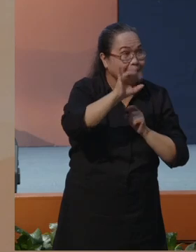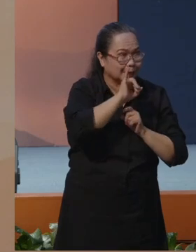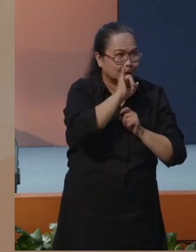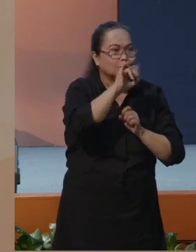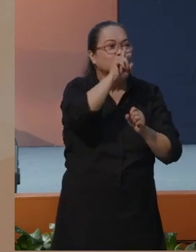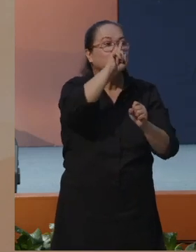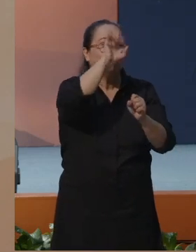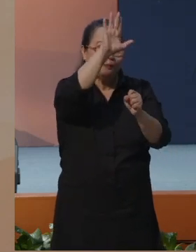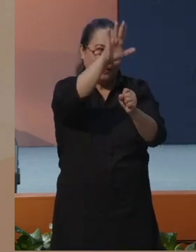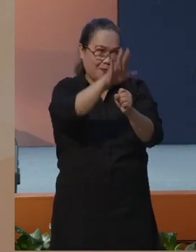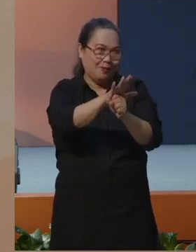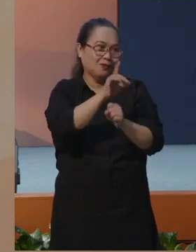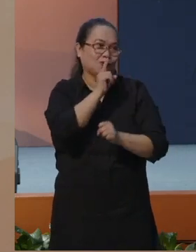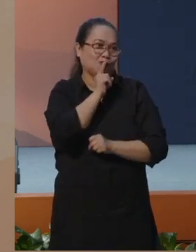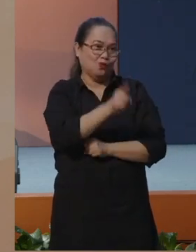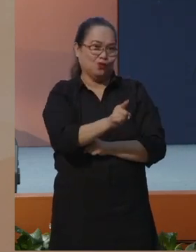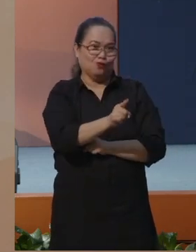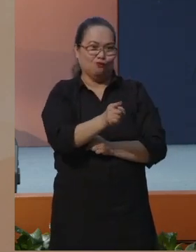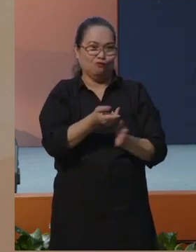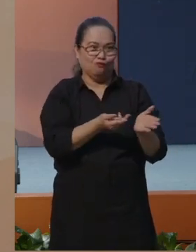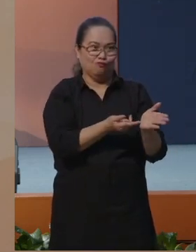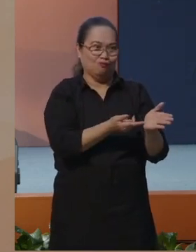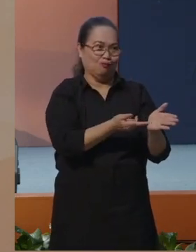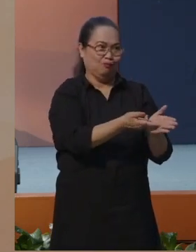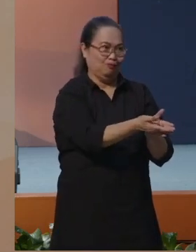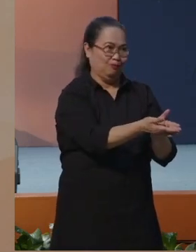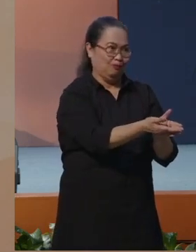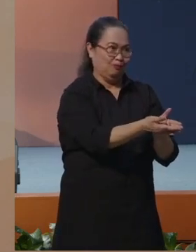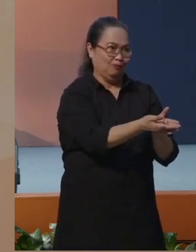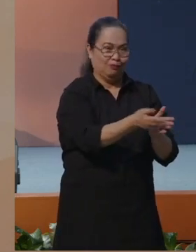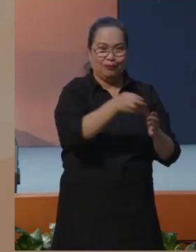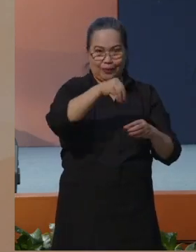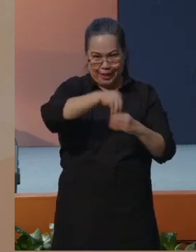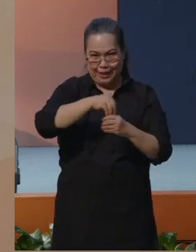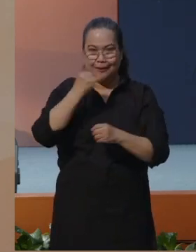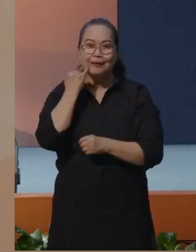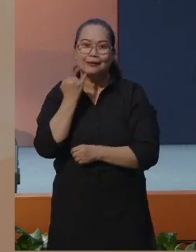kanyang mga pangako sa Israel at sa atin din.